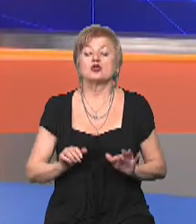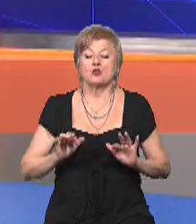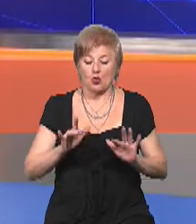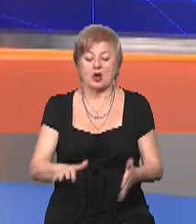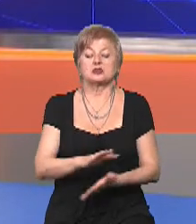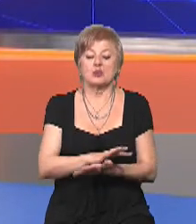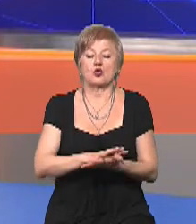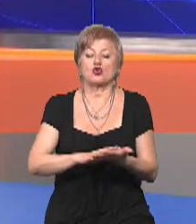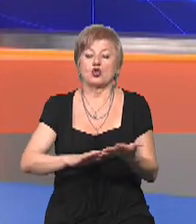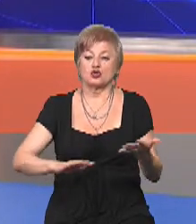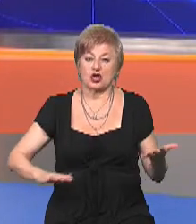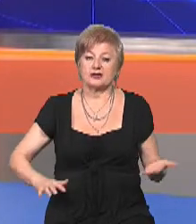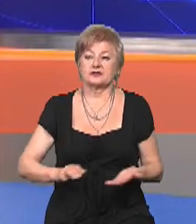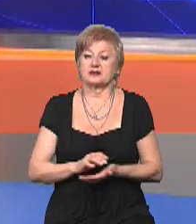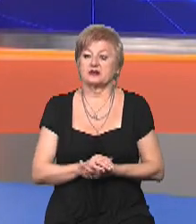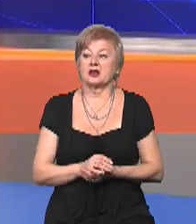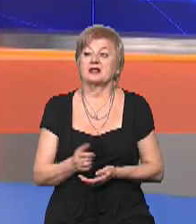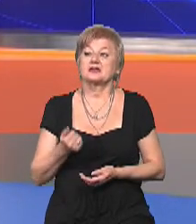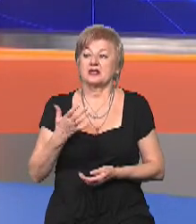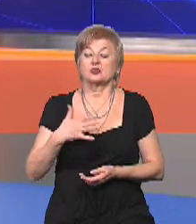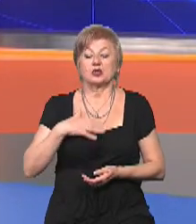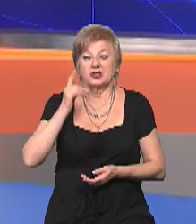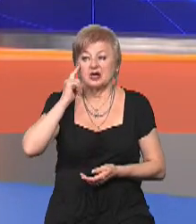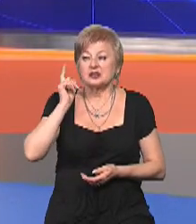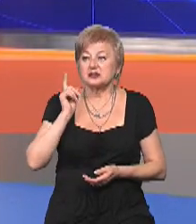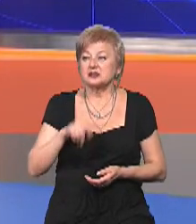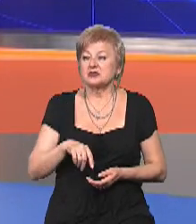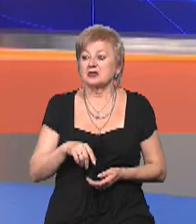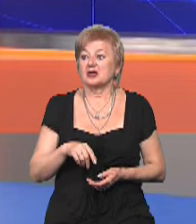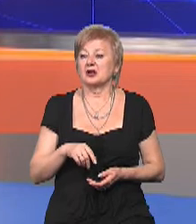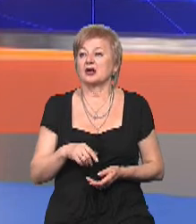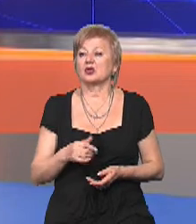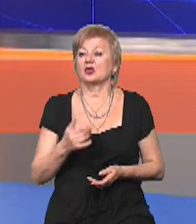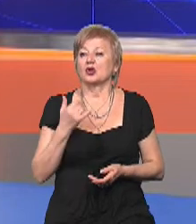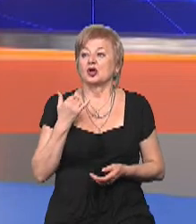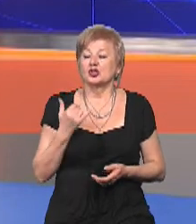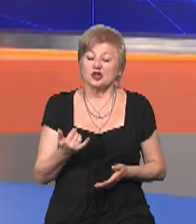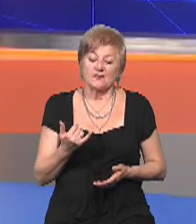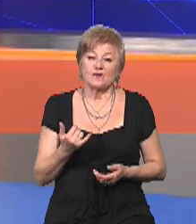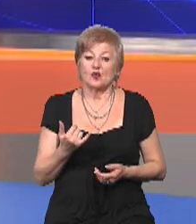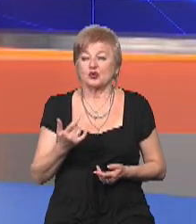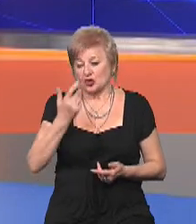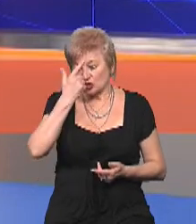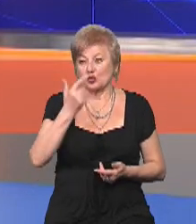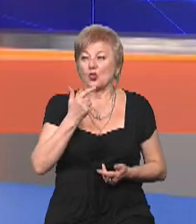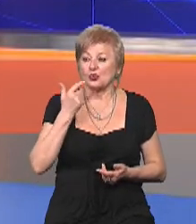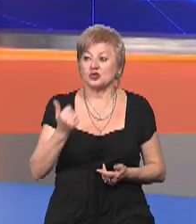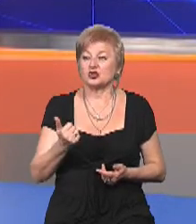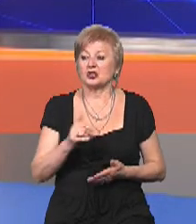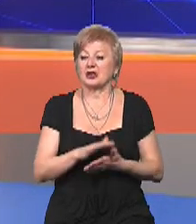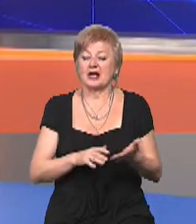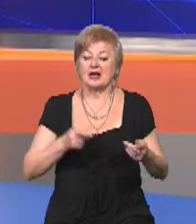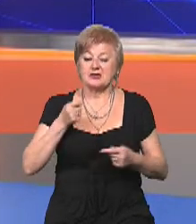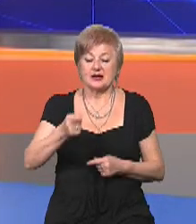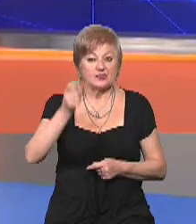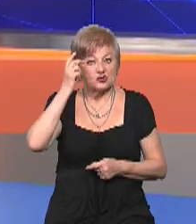на сегодняшний день еще продолжается. И насколько я знаю, вот мне сегодня звонили из Киева, сообщили, что заявка подана